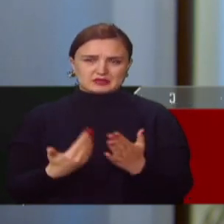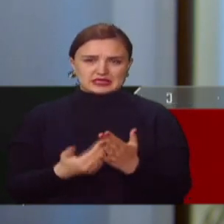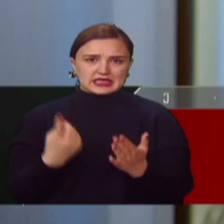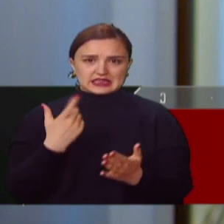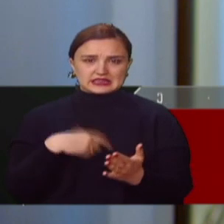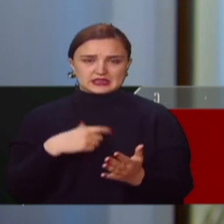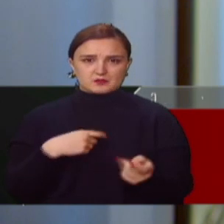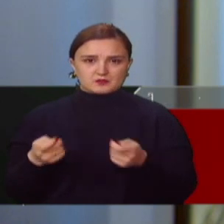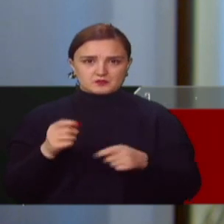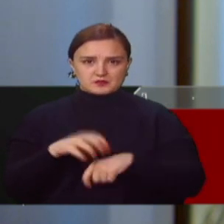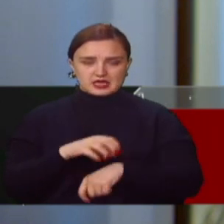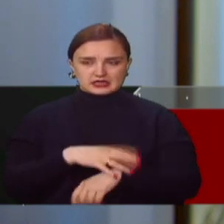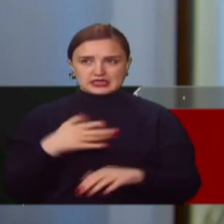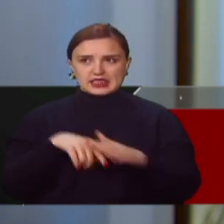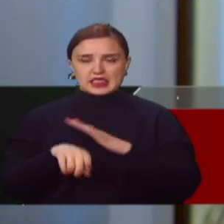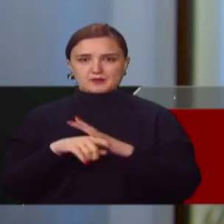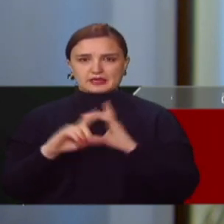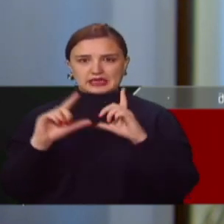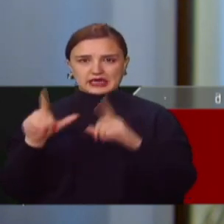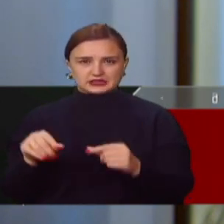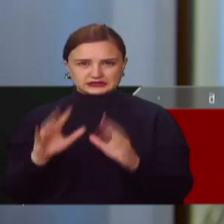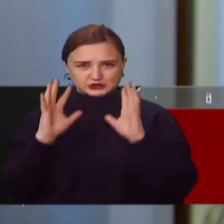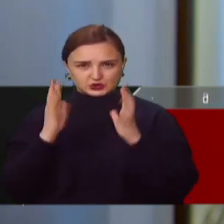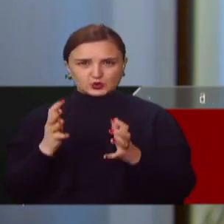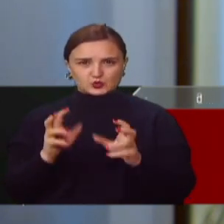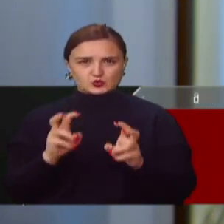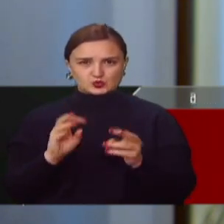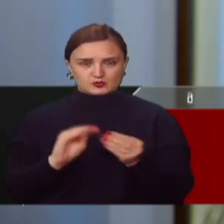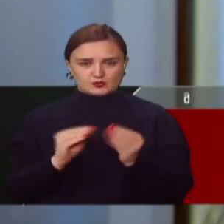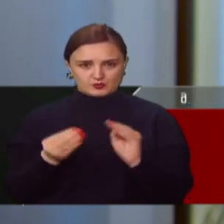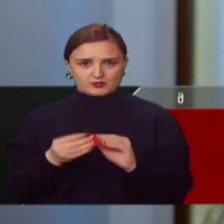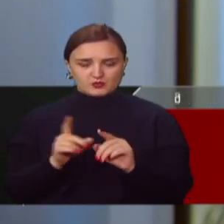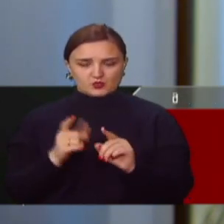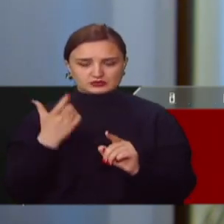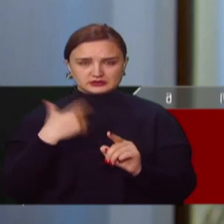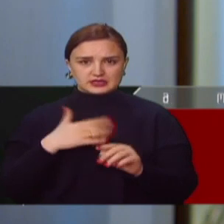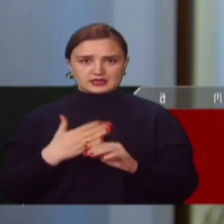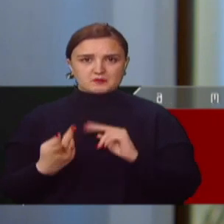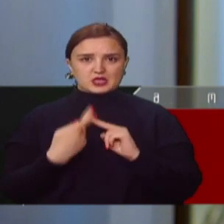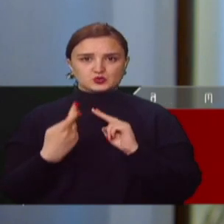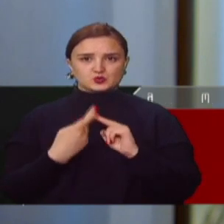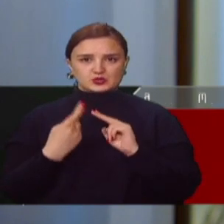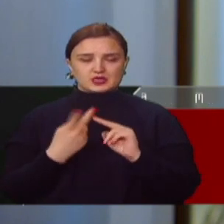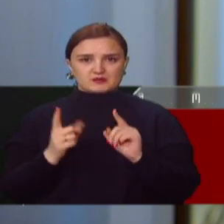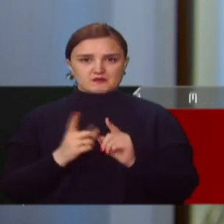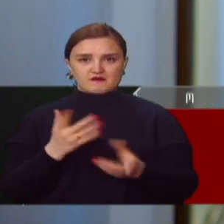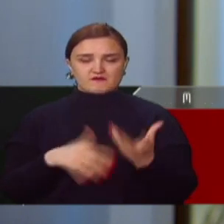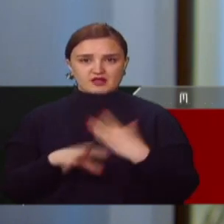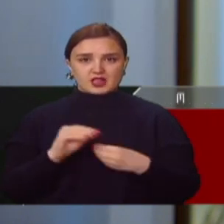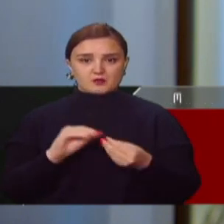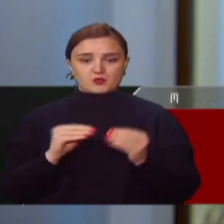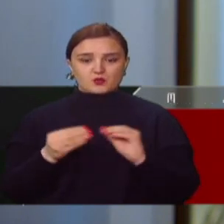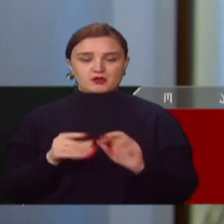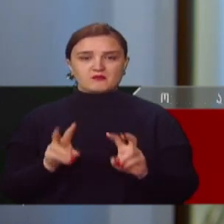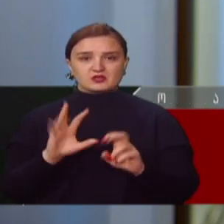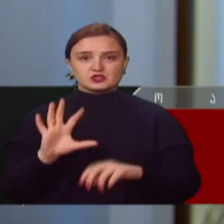ერთპარტიული მართველობა, ეს არის ემიგრაცია, ძალიან სერიოზული პრობლემა, როგორც გითხარით, მეც მაწუხებს და თქვენს გაწუხებს და ყველას აწუხებს ეს პრობლემა. ეს